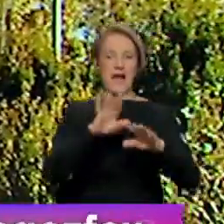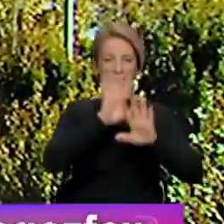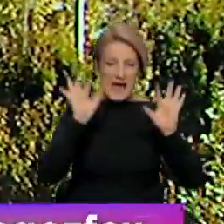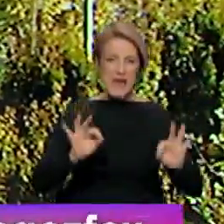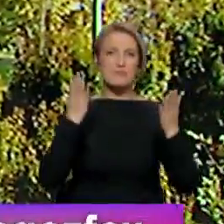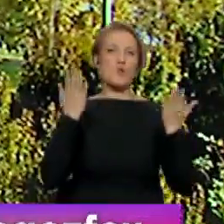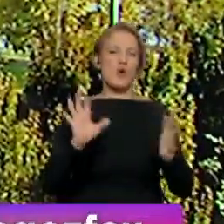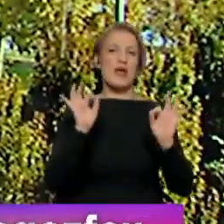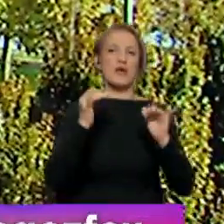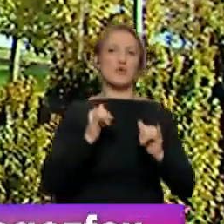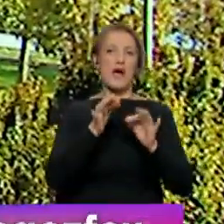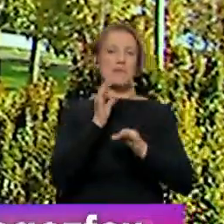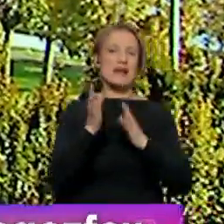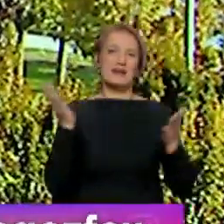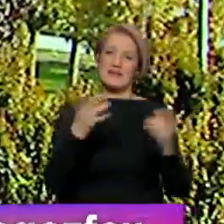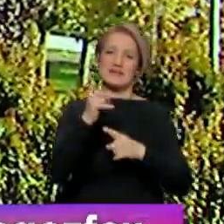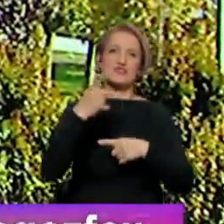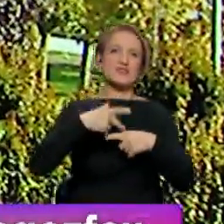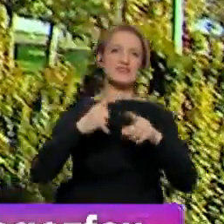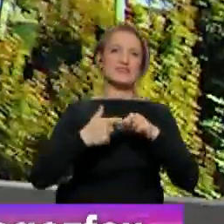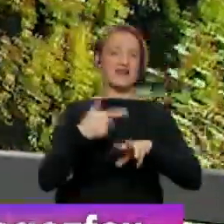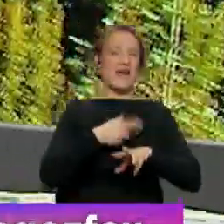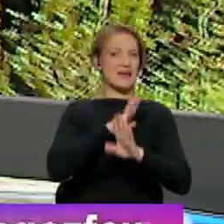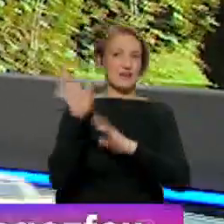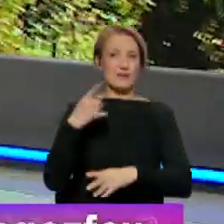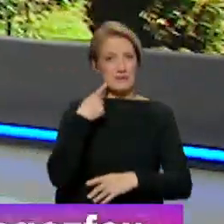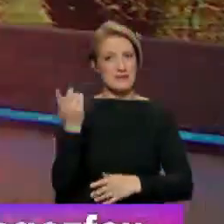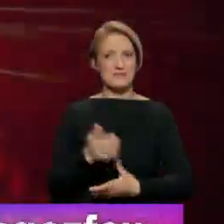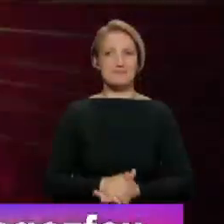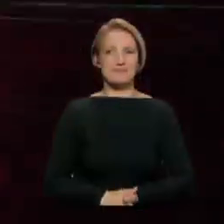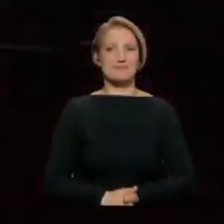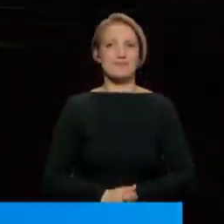Hep mi böyle kasvetli haberler? Değil. Cizre'ye gidiyoruz.